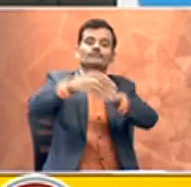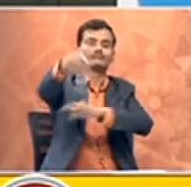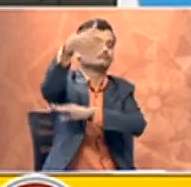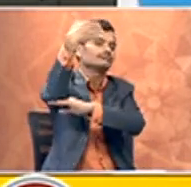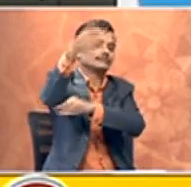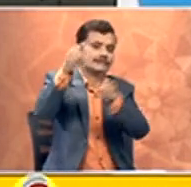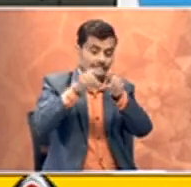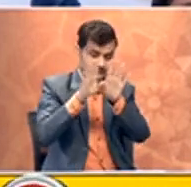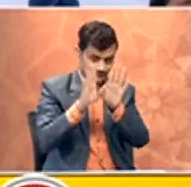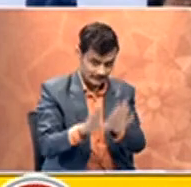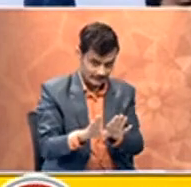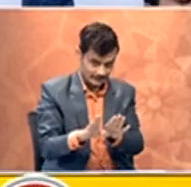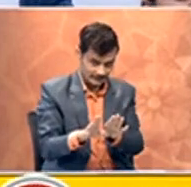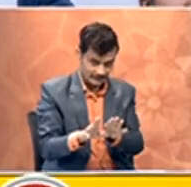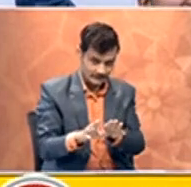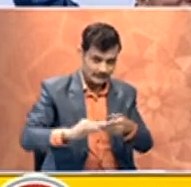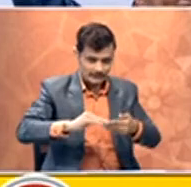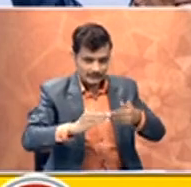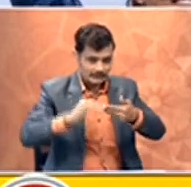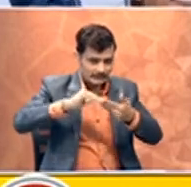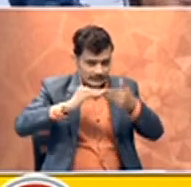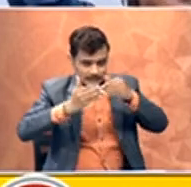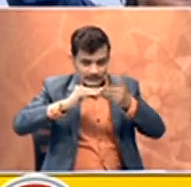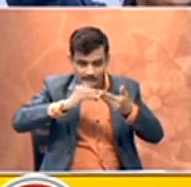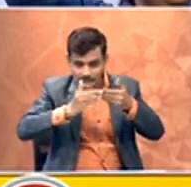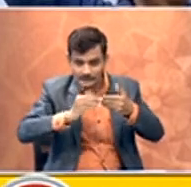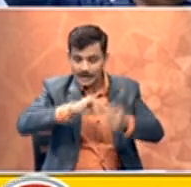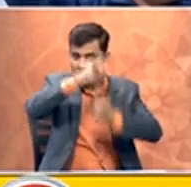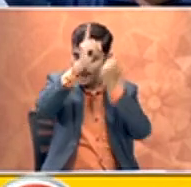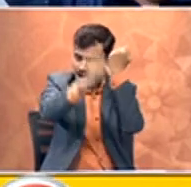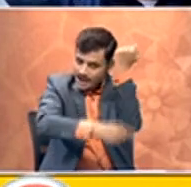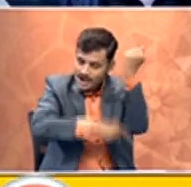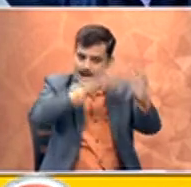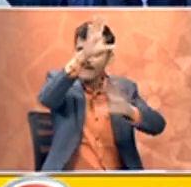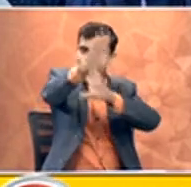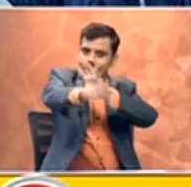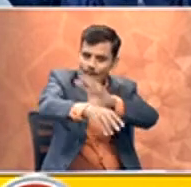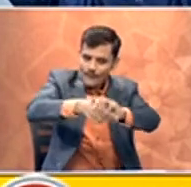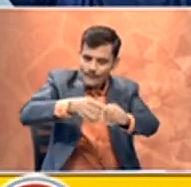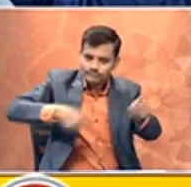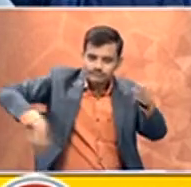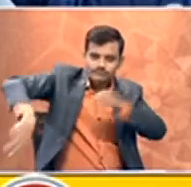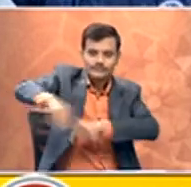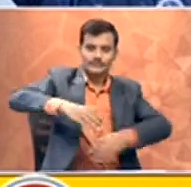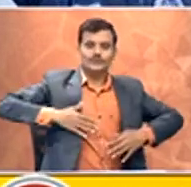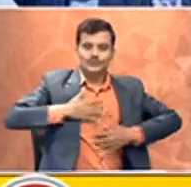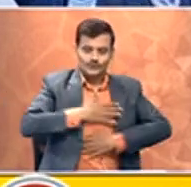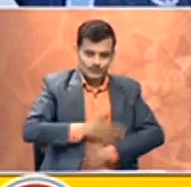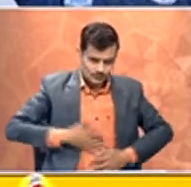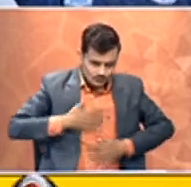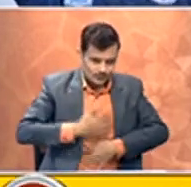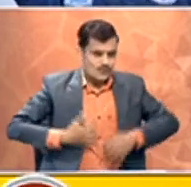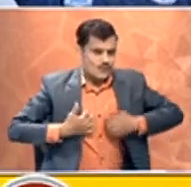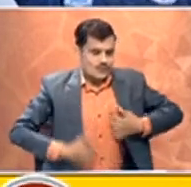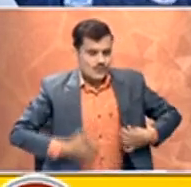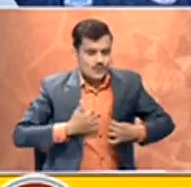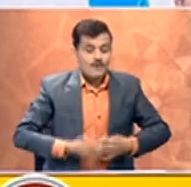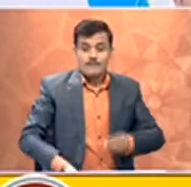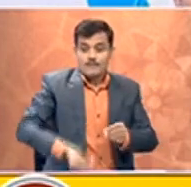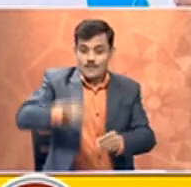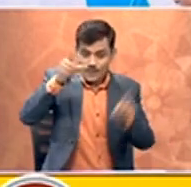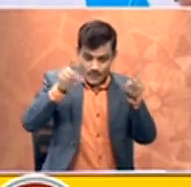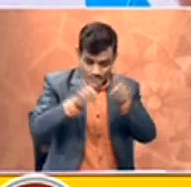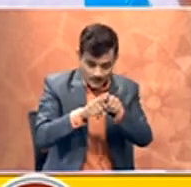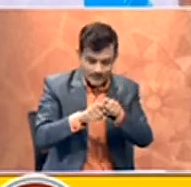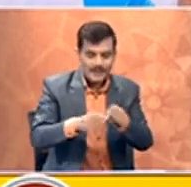है। जब हम फाइट को लास्ट में जीते थे तो वहीं पोडियम पे हम लोग ने बहुत अच्छे से सेलिब्रेट किया था। वो मोमेंट बहुत अच्छा था।